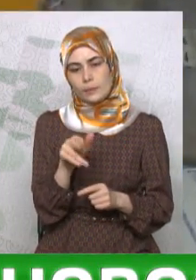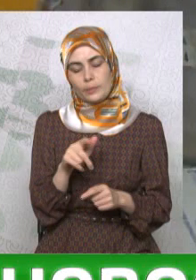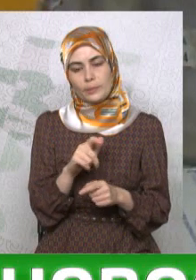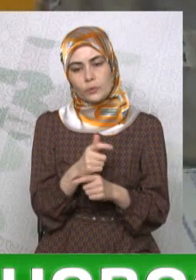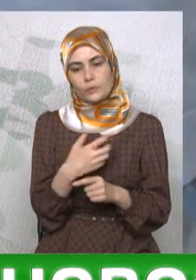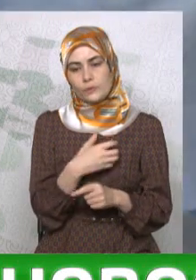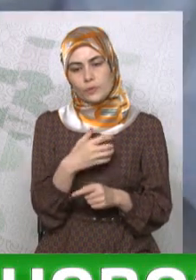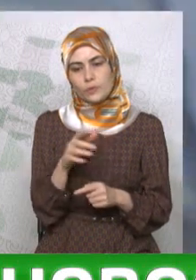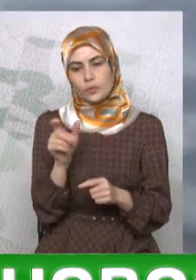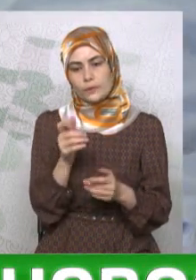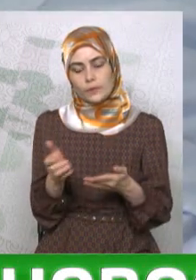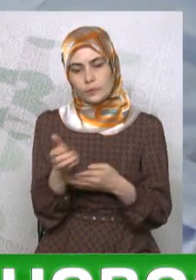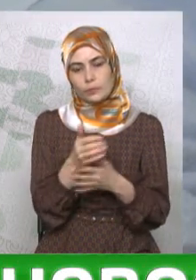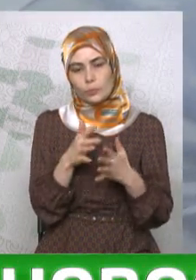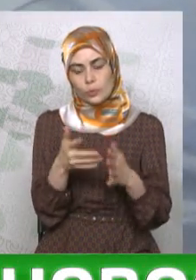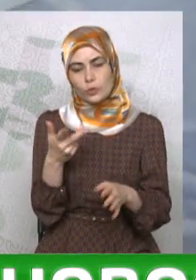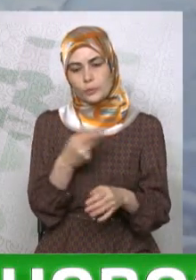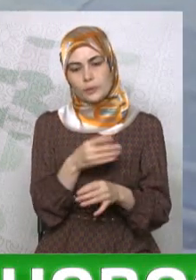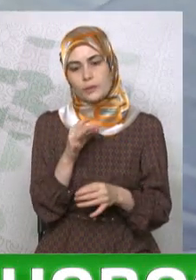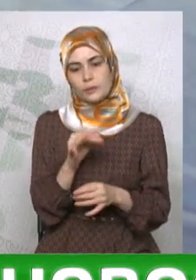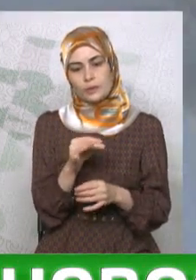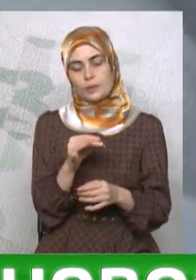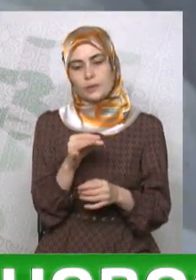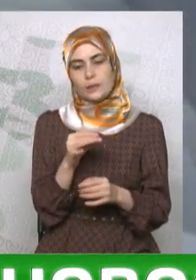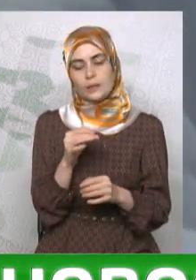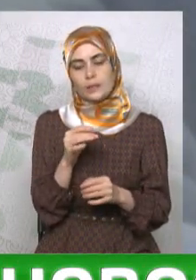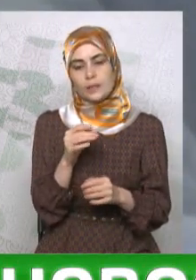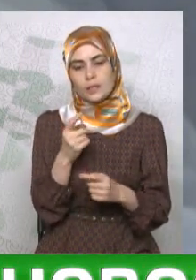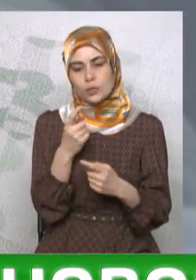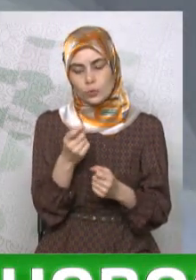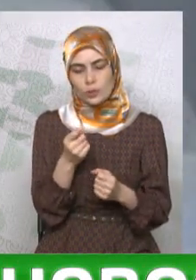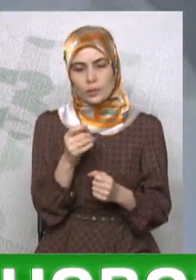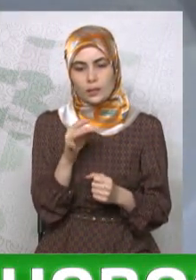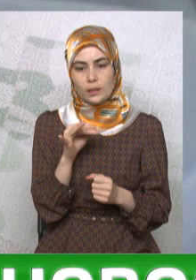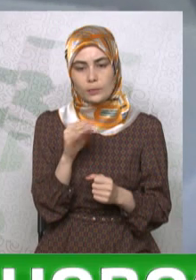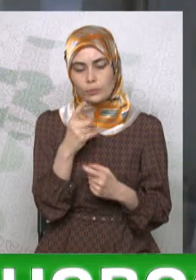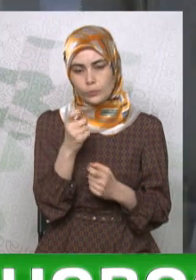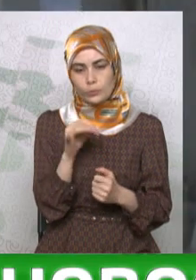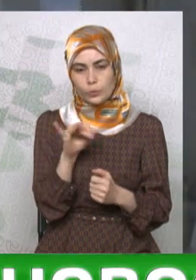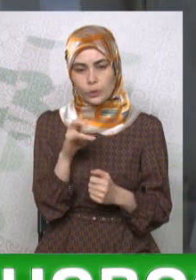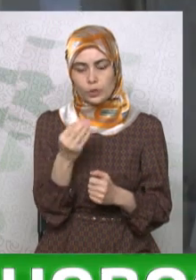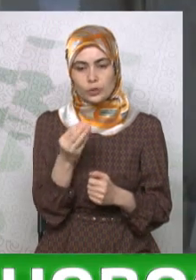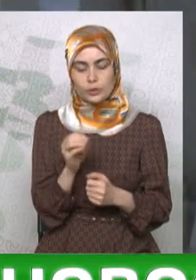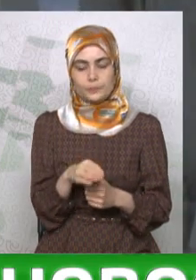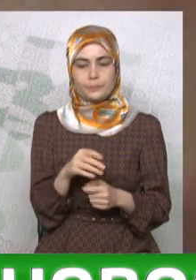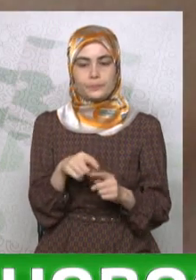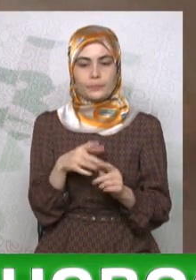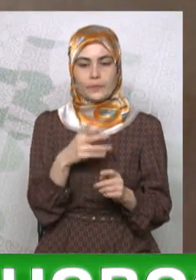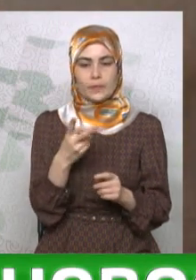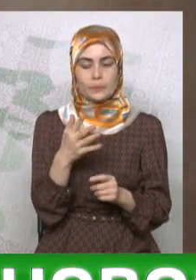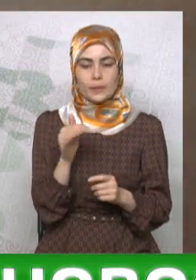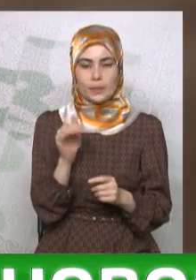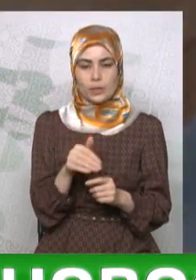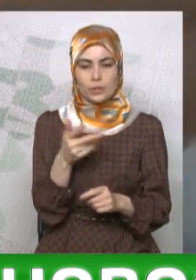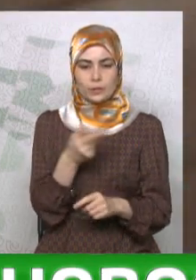можно больше людей и тем самым создать иммунный щит. На сегодня провакцинировано около 65 000 детей,